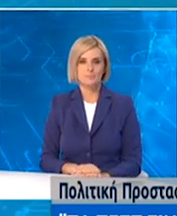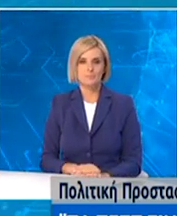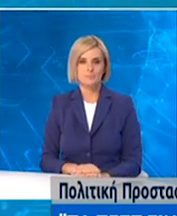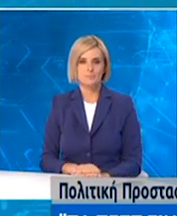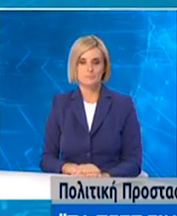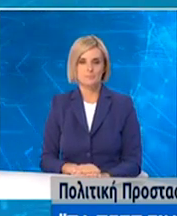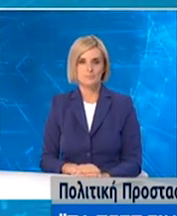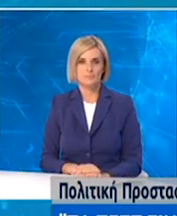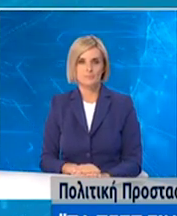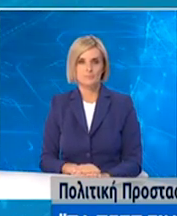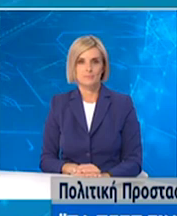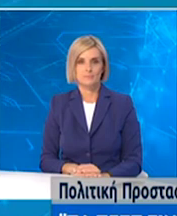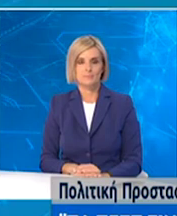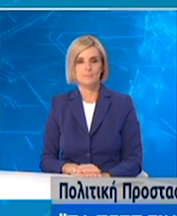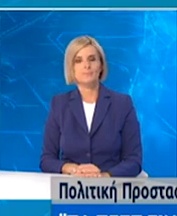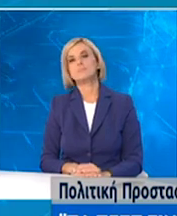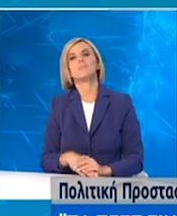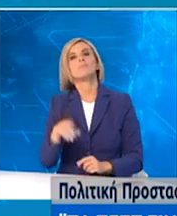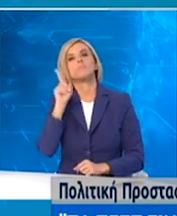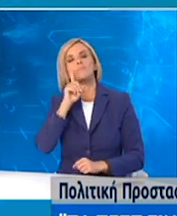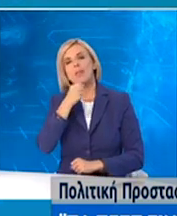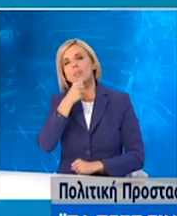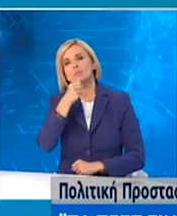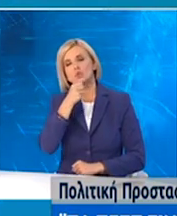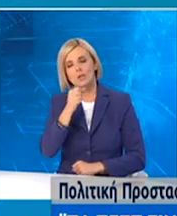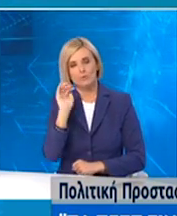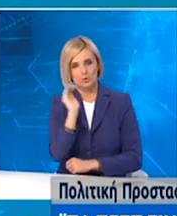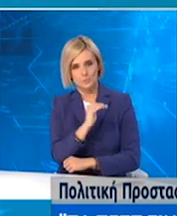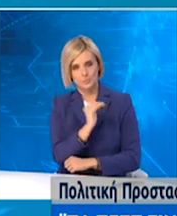Η κυρία Αγγελοπούλου από την Αυτοεμπορική.